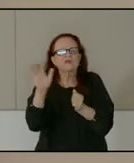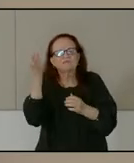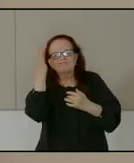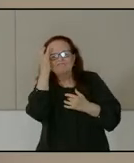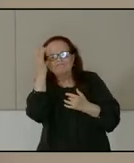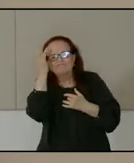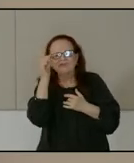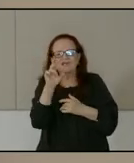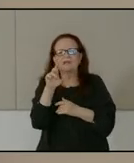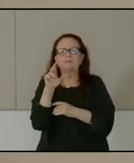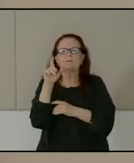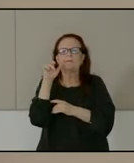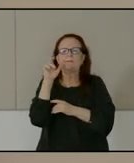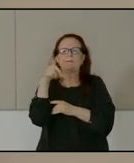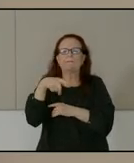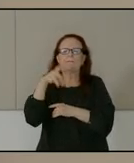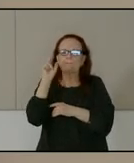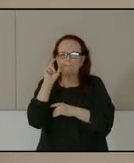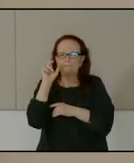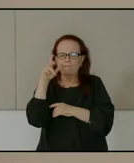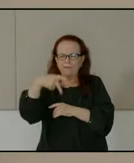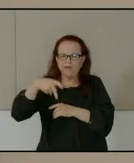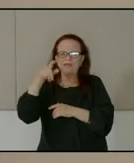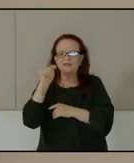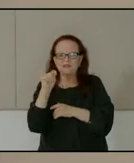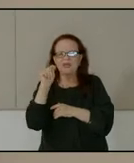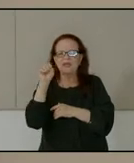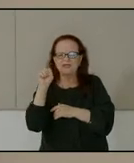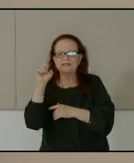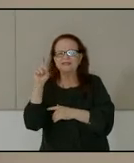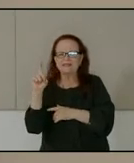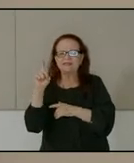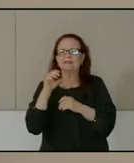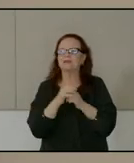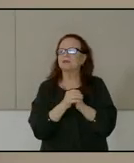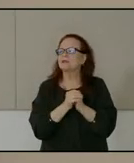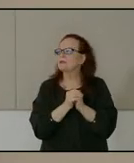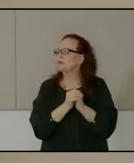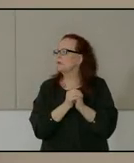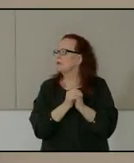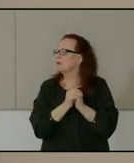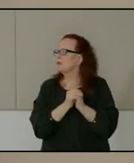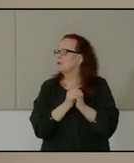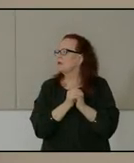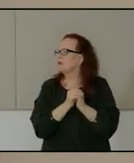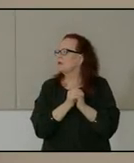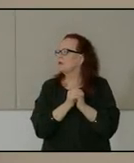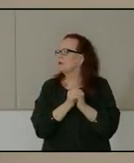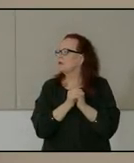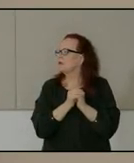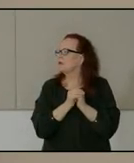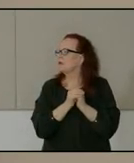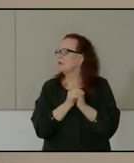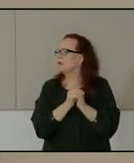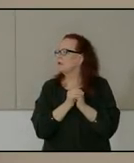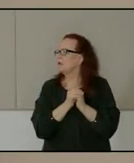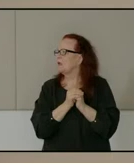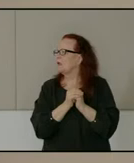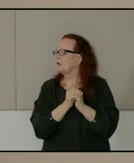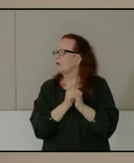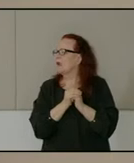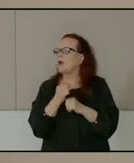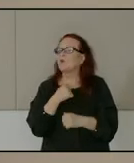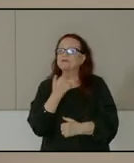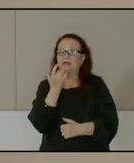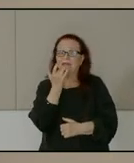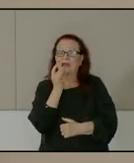rất may mắn là tôi đã được một người quen giới thiệu đến văn phòng của luật sư nghị viên Andrew Đỗ. And it was lucky for me